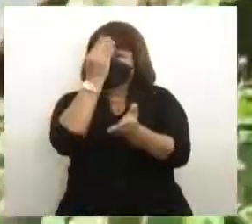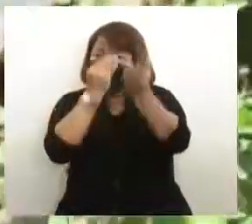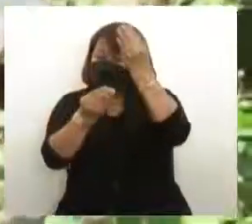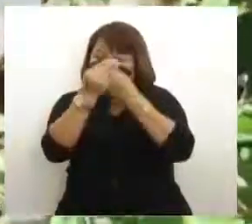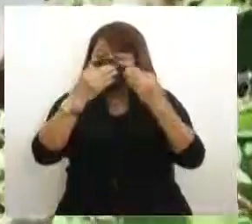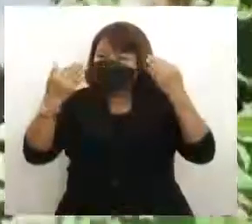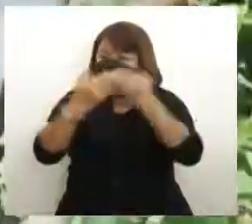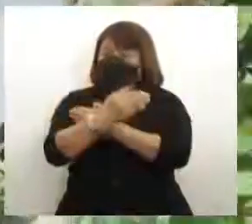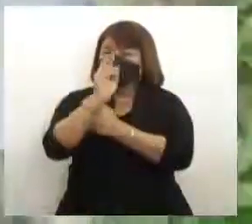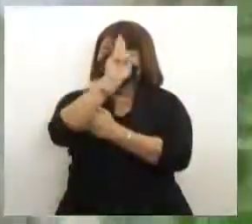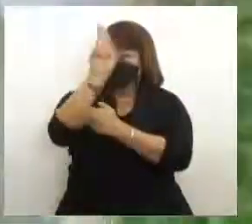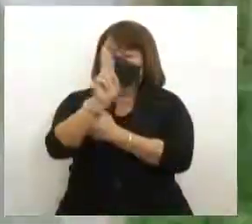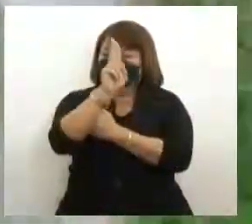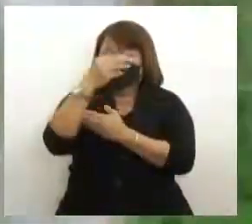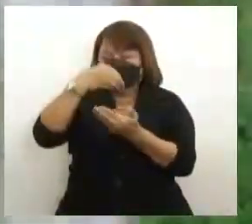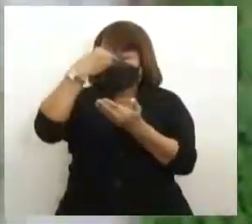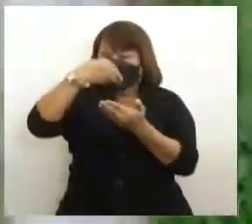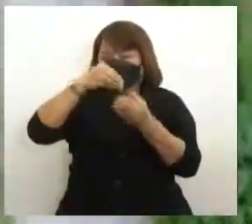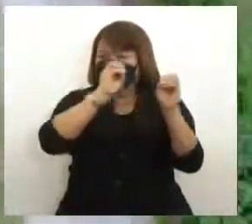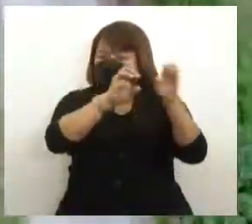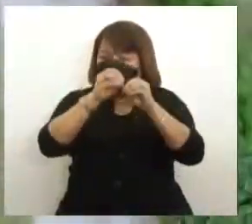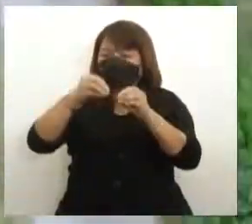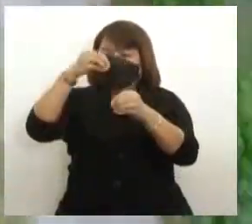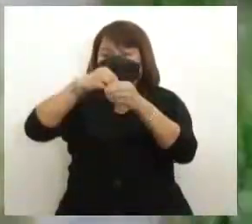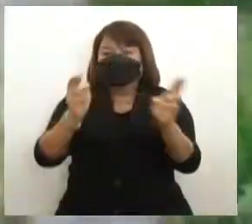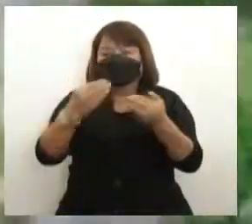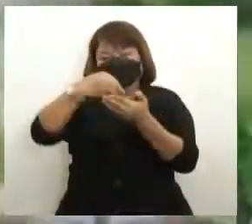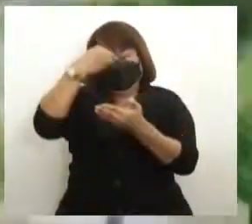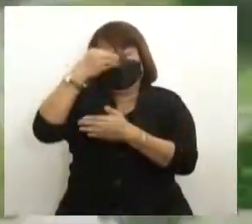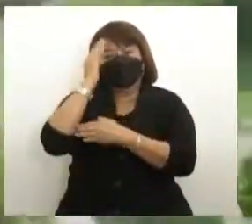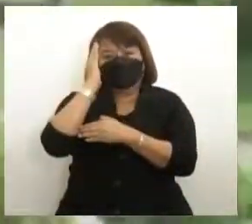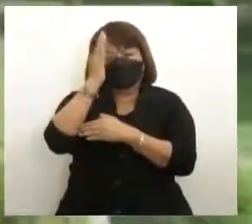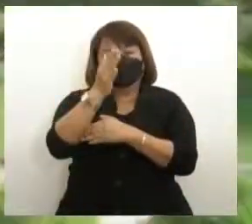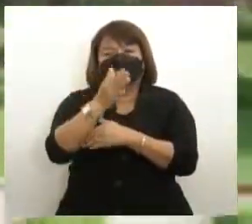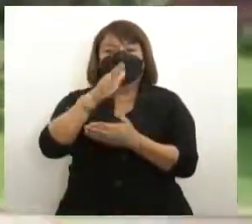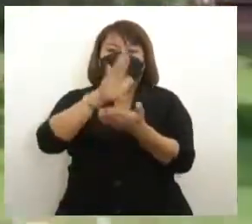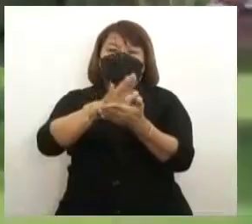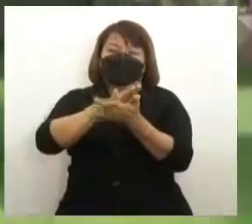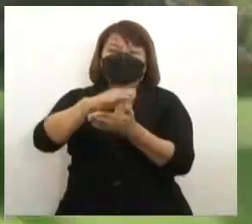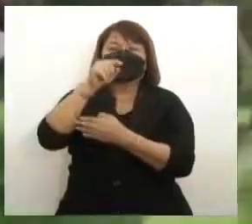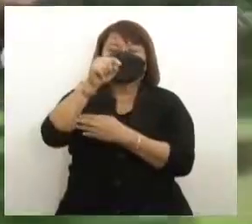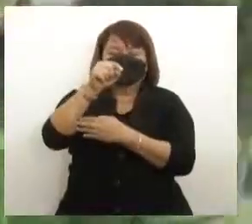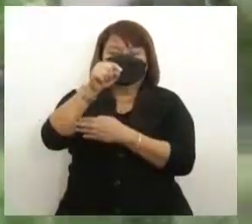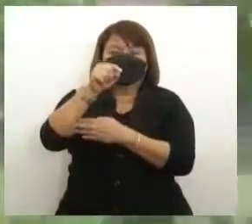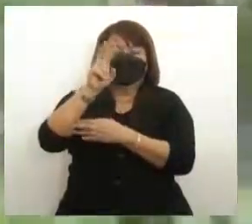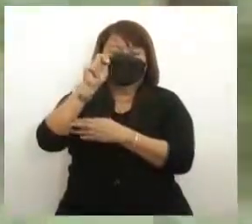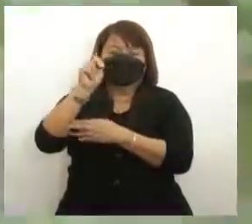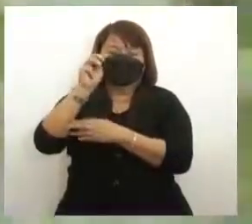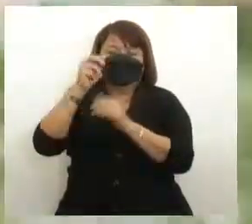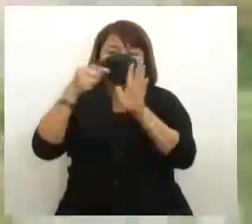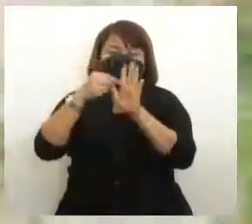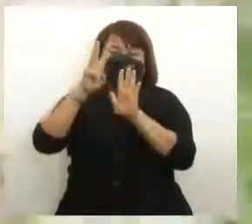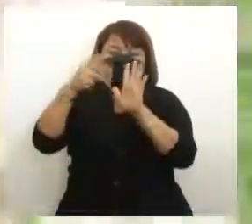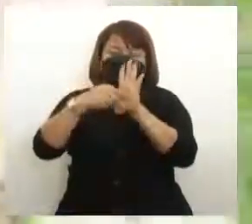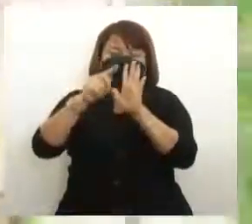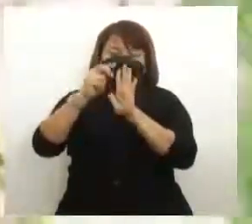มการเรียนการสอนได้อย่างเหมาะสมในชั้นเรียนต่อไปโรงเรียนนาวังศึกษาวิทย์อำเภอนาวังจังหวัด